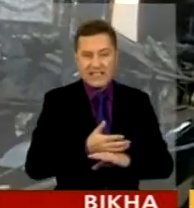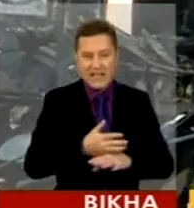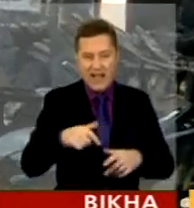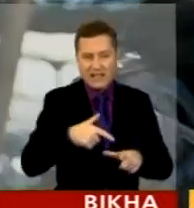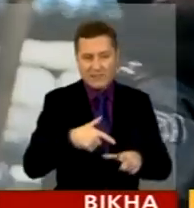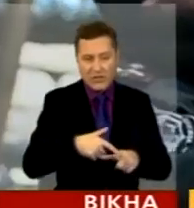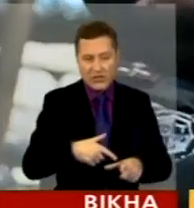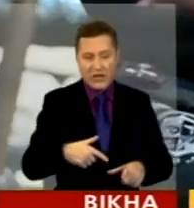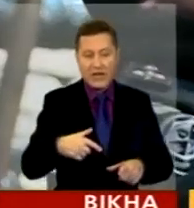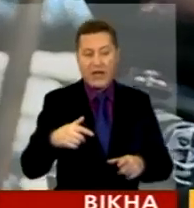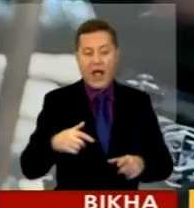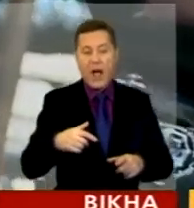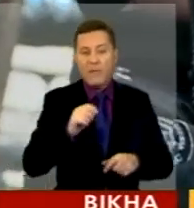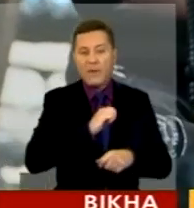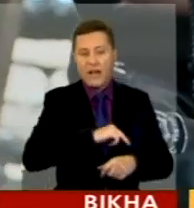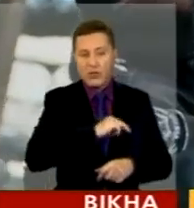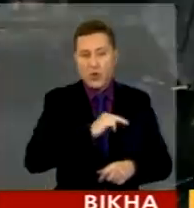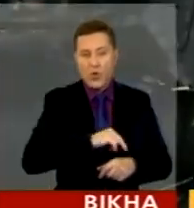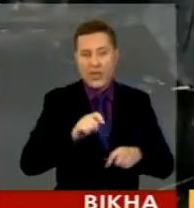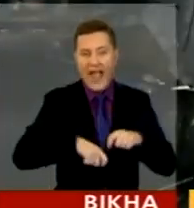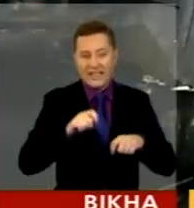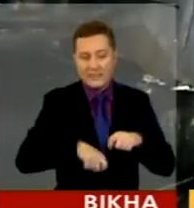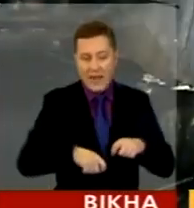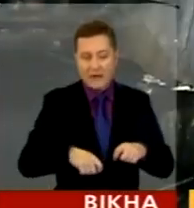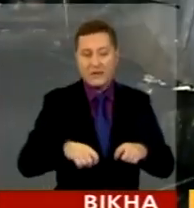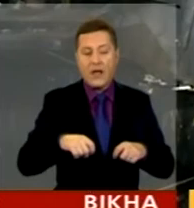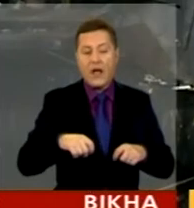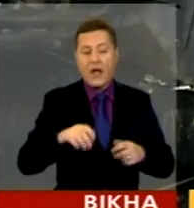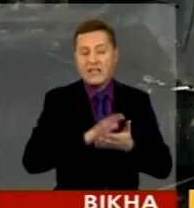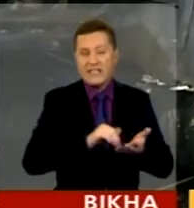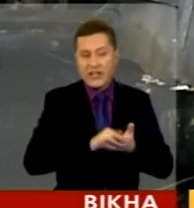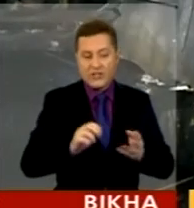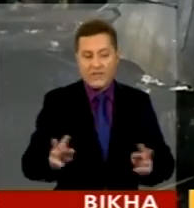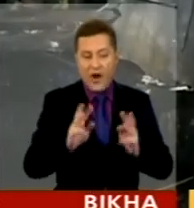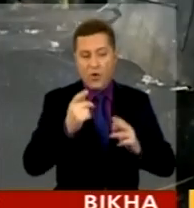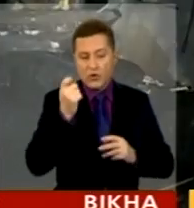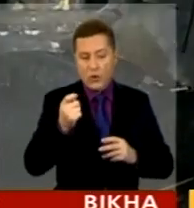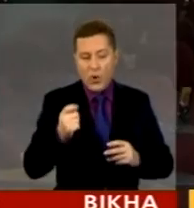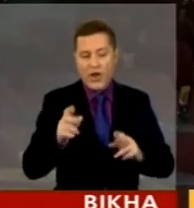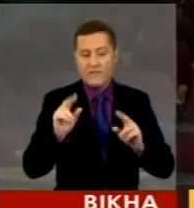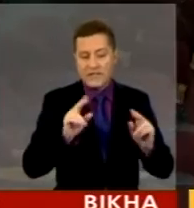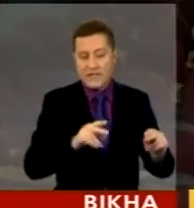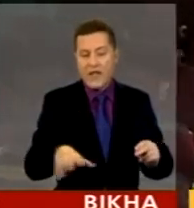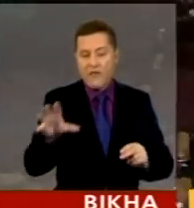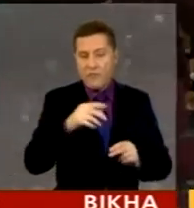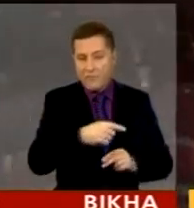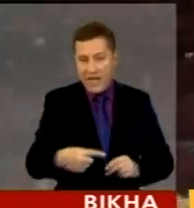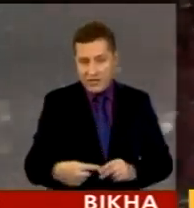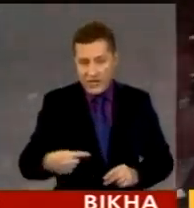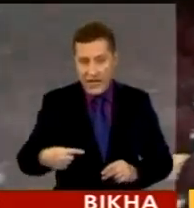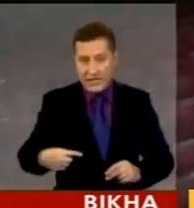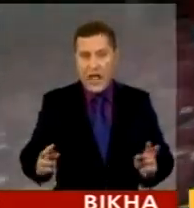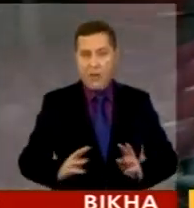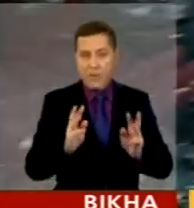На згарищі працюють експерти. Дах будівлі майже повністю знищив вогонь. Трохи вціліли лише перші ряди. А пожежа, за